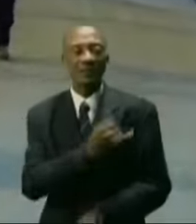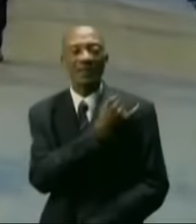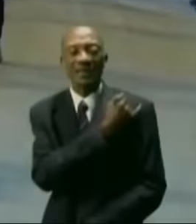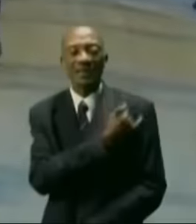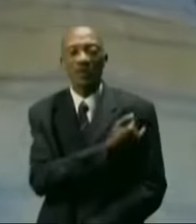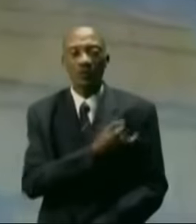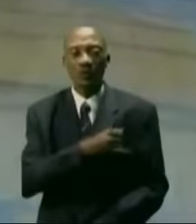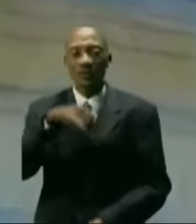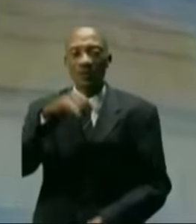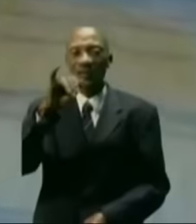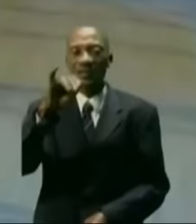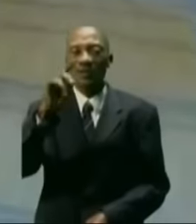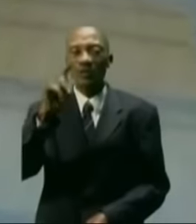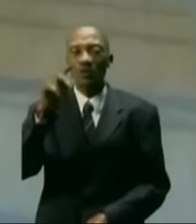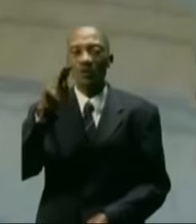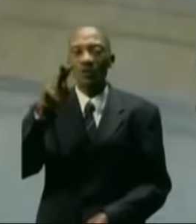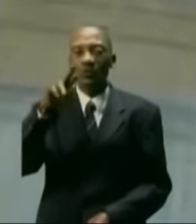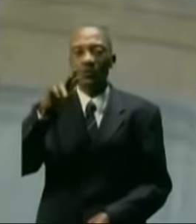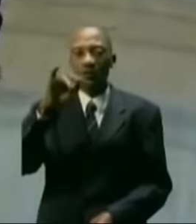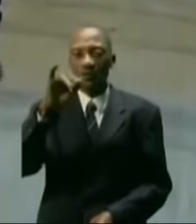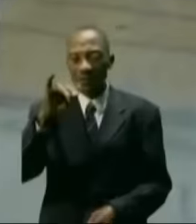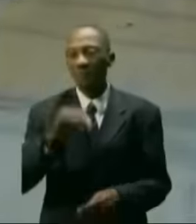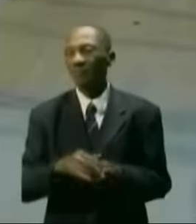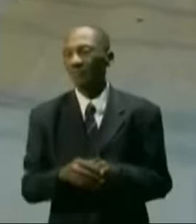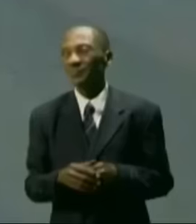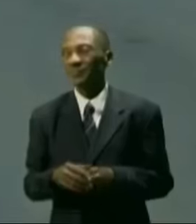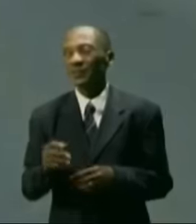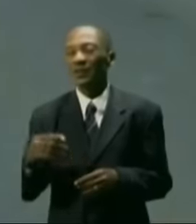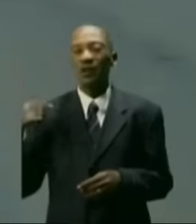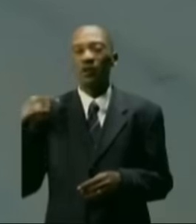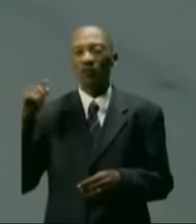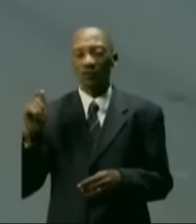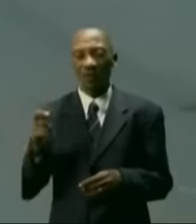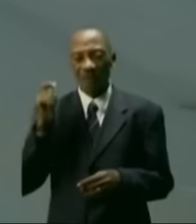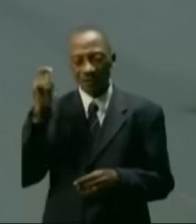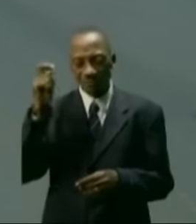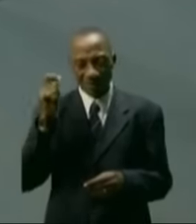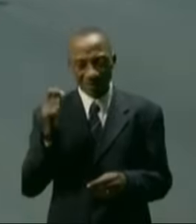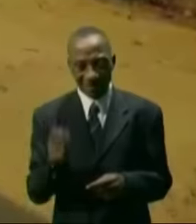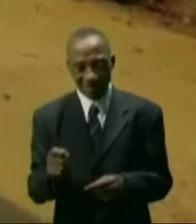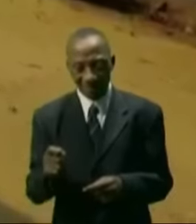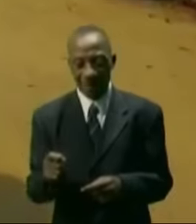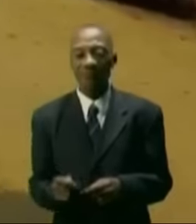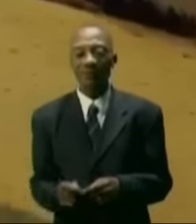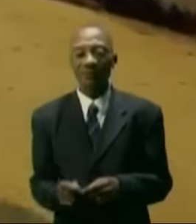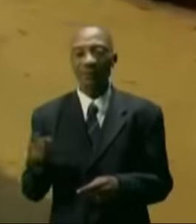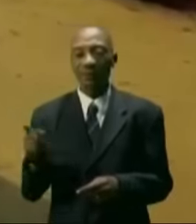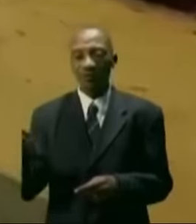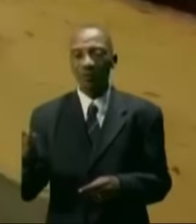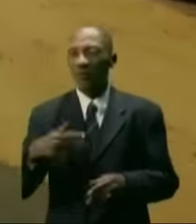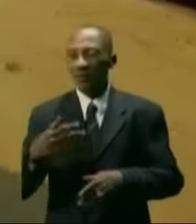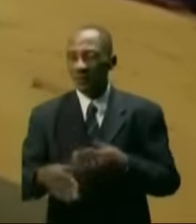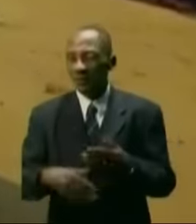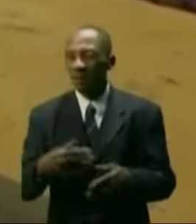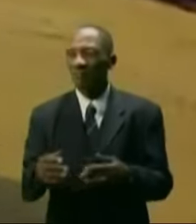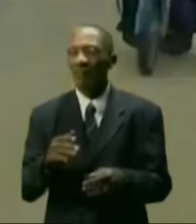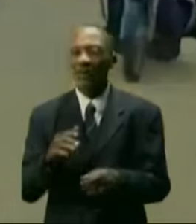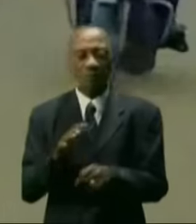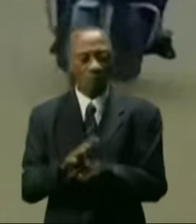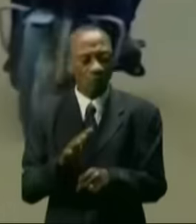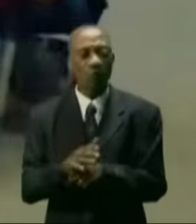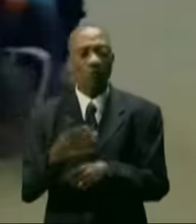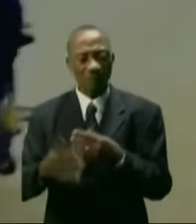Du quartier Kanyasi vers l'aéroport, en passant par Bandai, Rwampara, via Opas, jusqu'à atteindre le